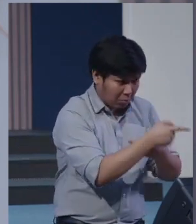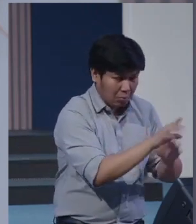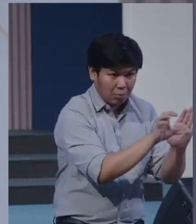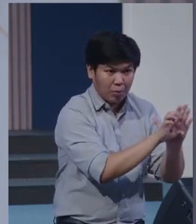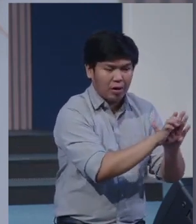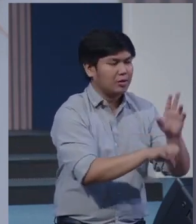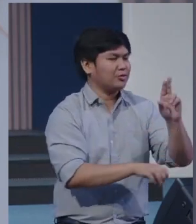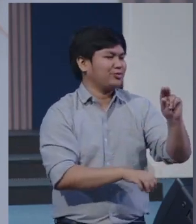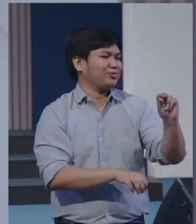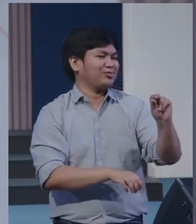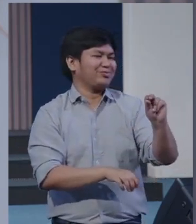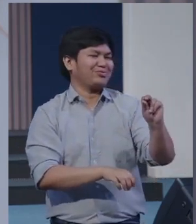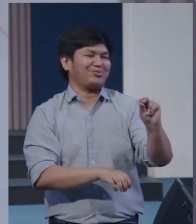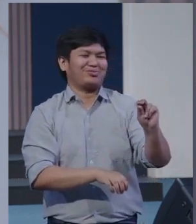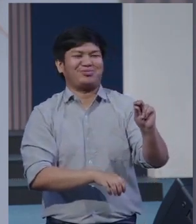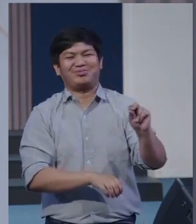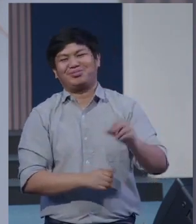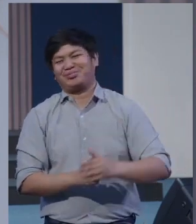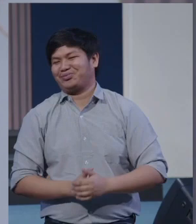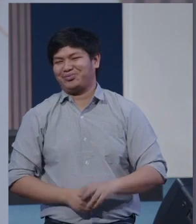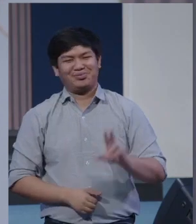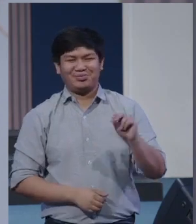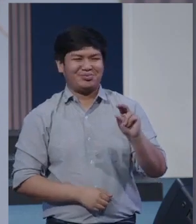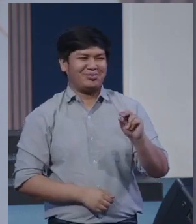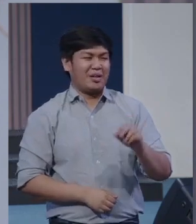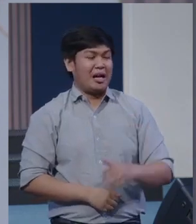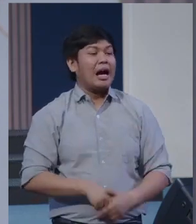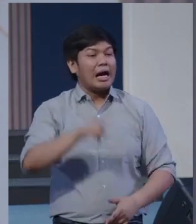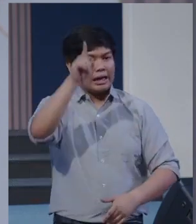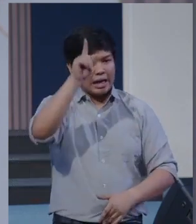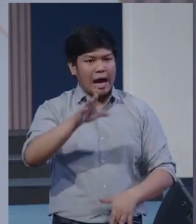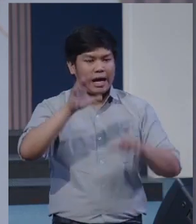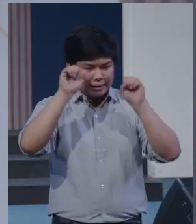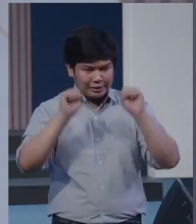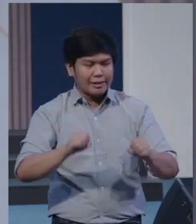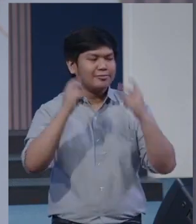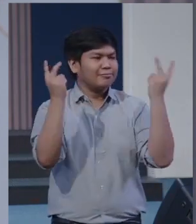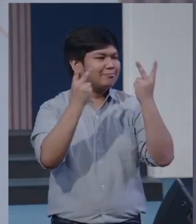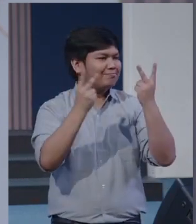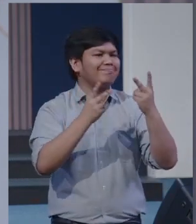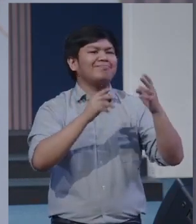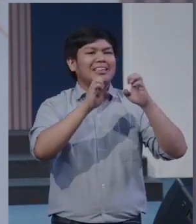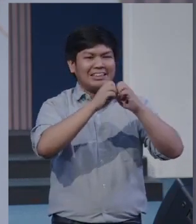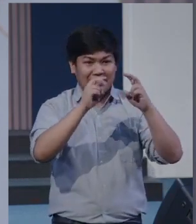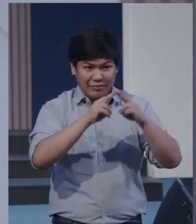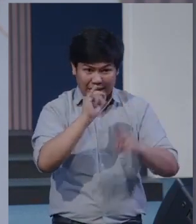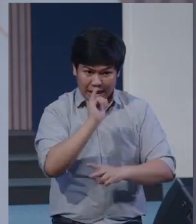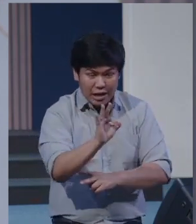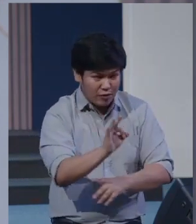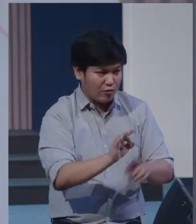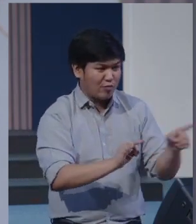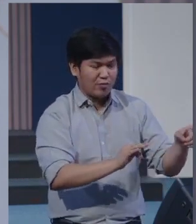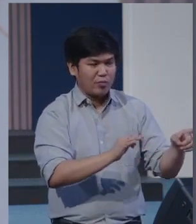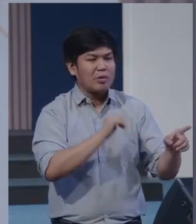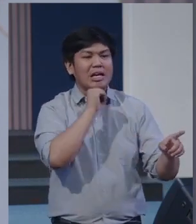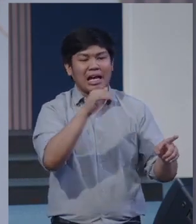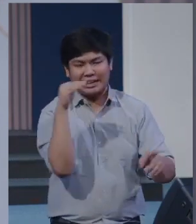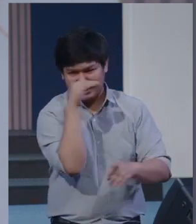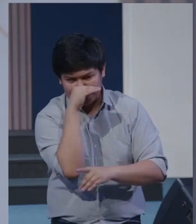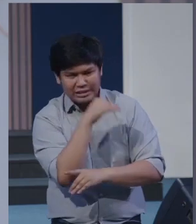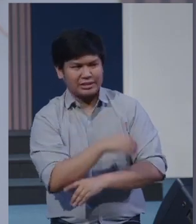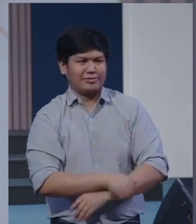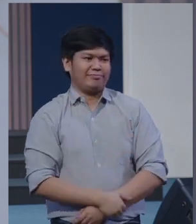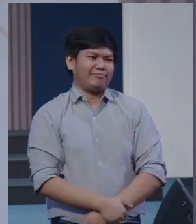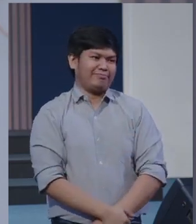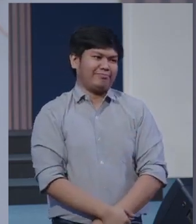bilang justification na magsinungaling mga kapatid napakahirap po nitong sermon na ito kaya Hayaan niyo po na